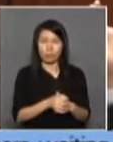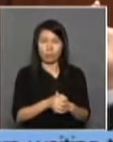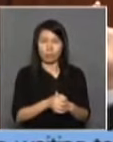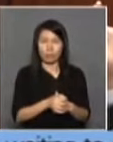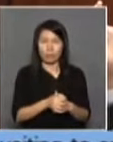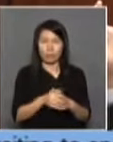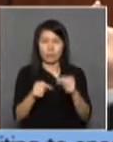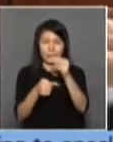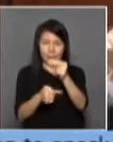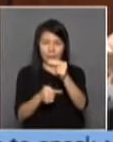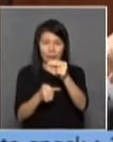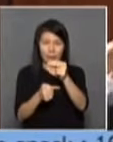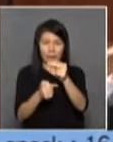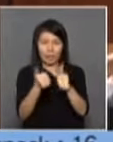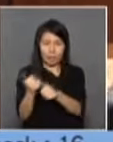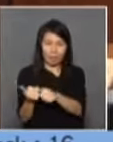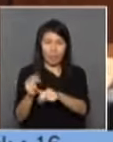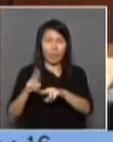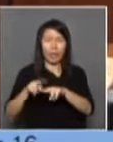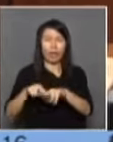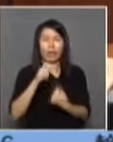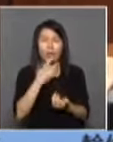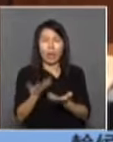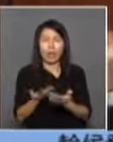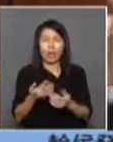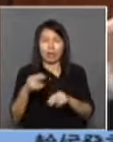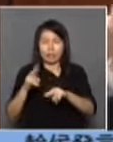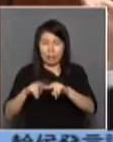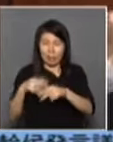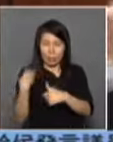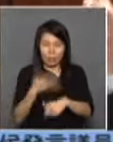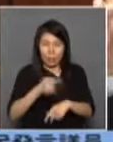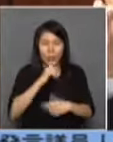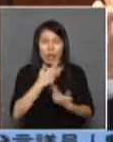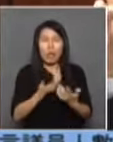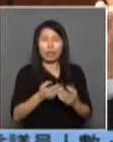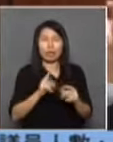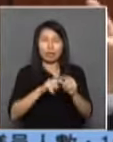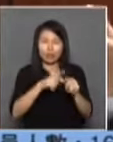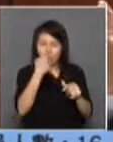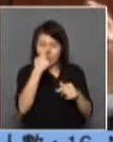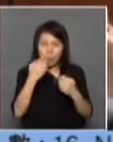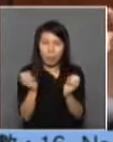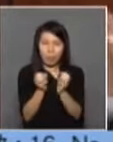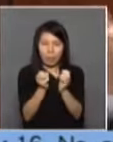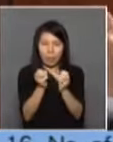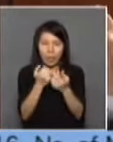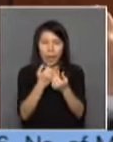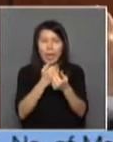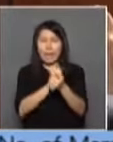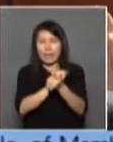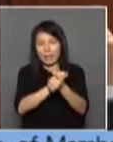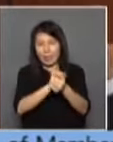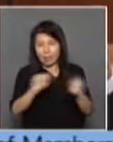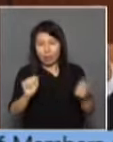國是中國對香港恢復行使主權，是中英談判解決了歷史遺留下來的問